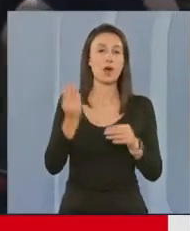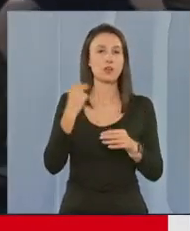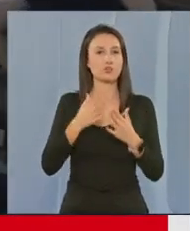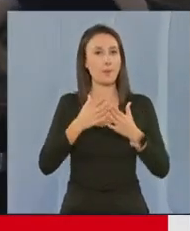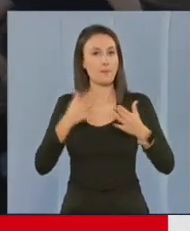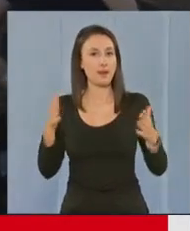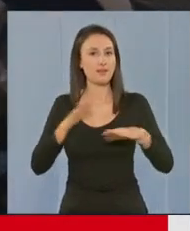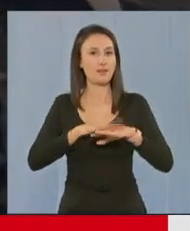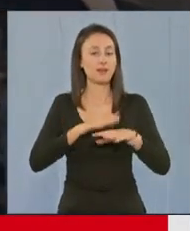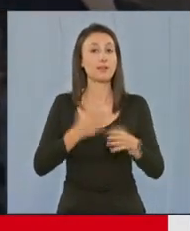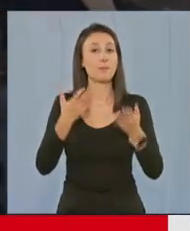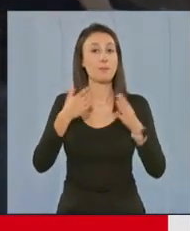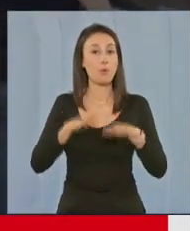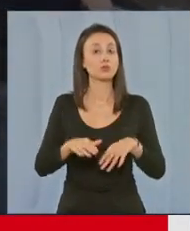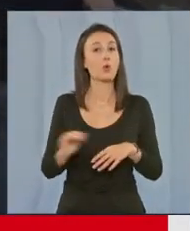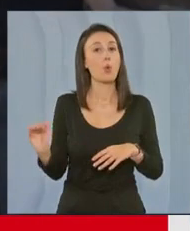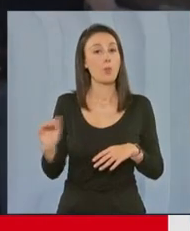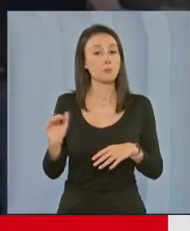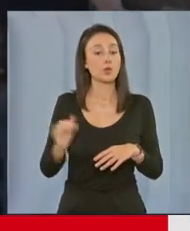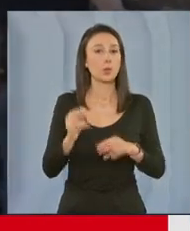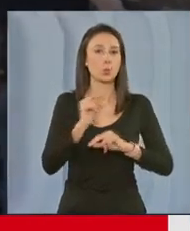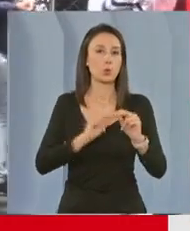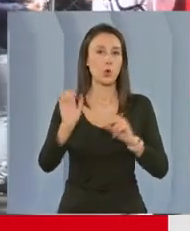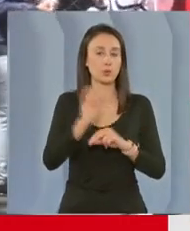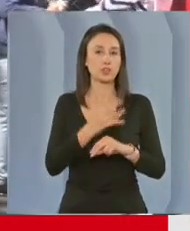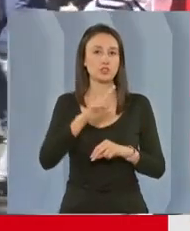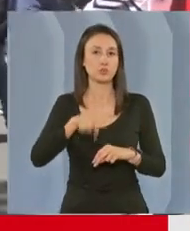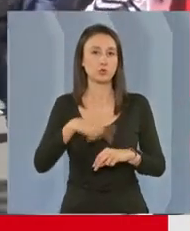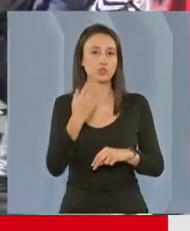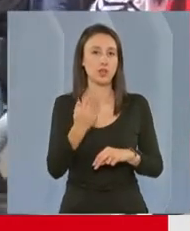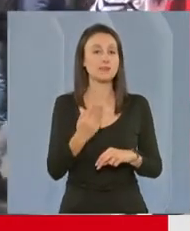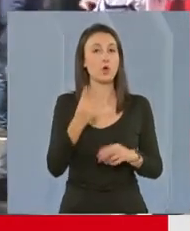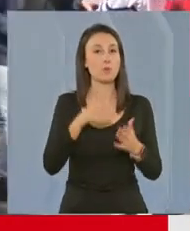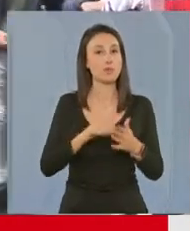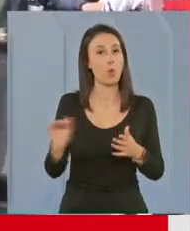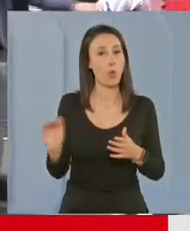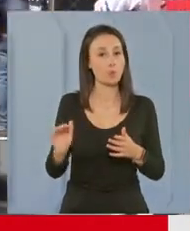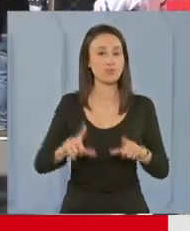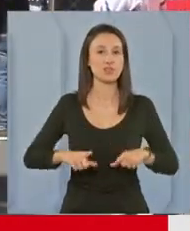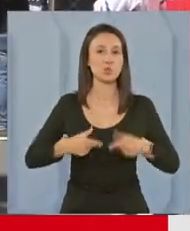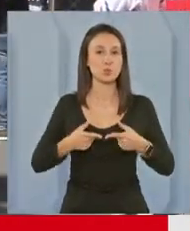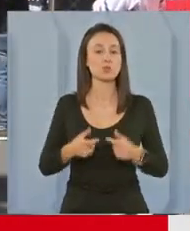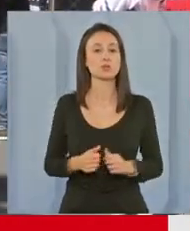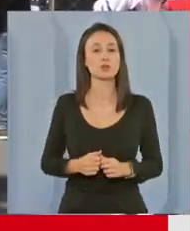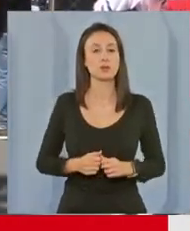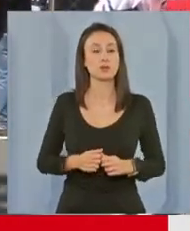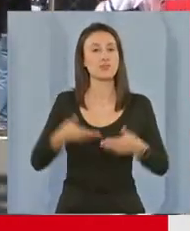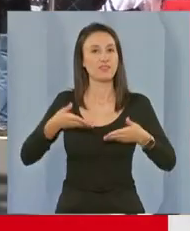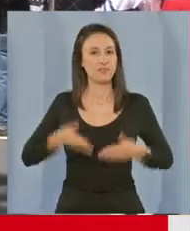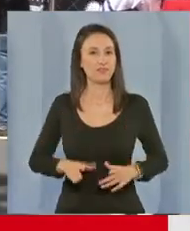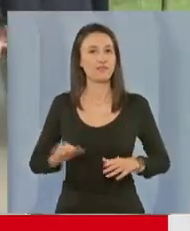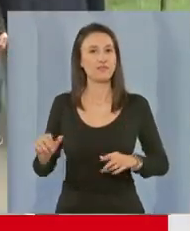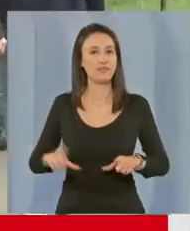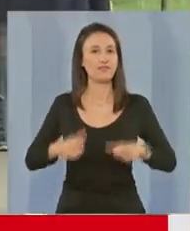mare rată a mortalității infantile din Uniunea Europeană, 5,6 la 1000 de copii născuți vii, față de 3,3